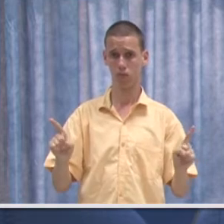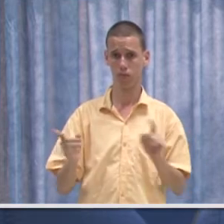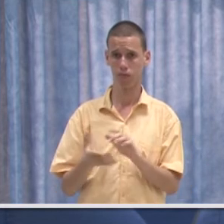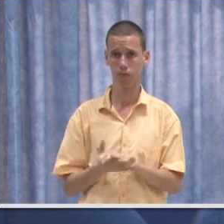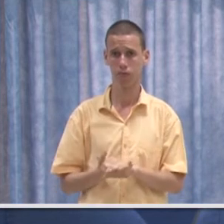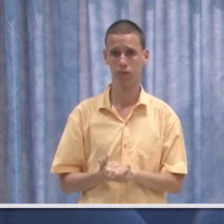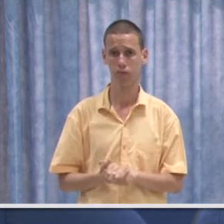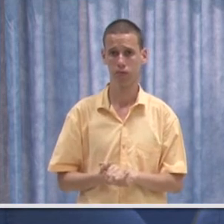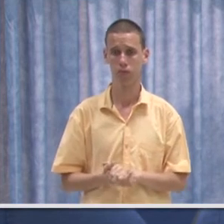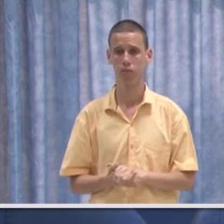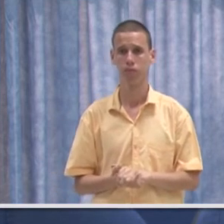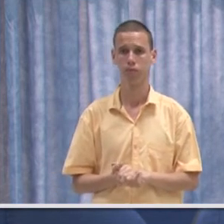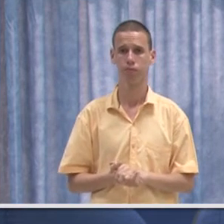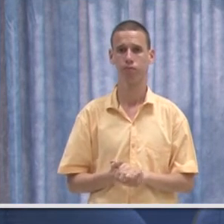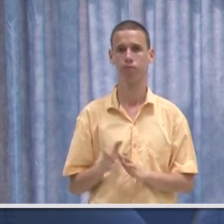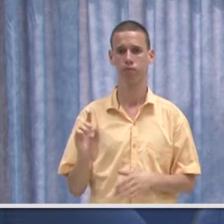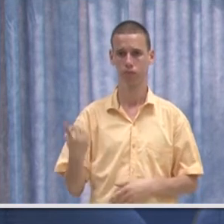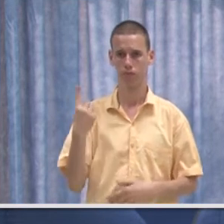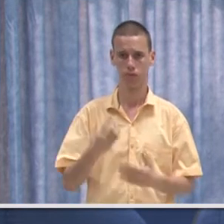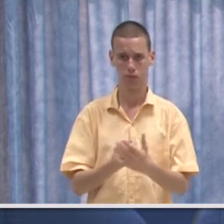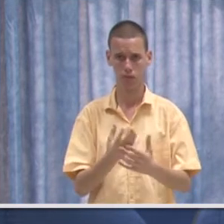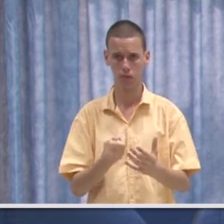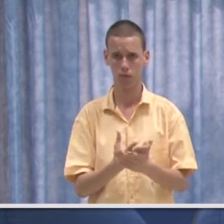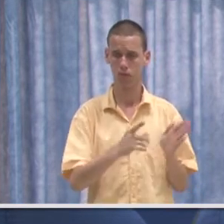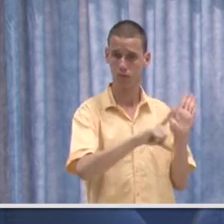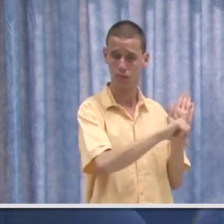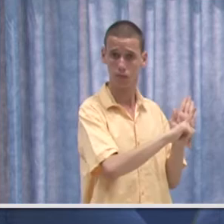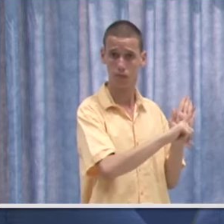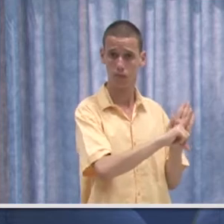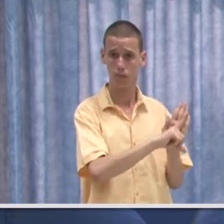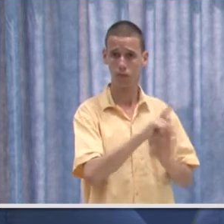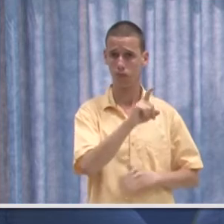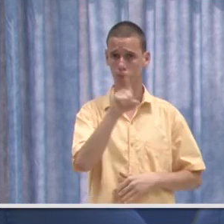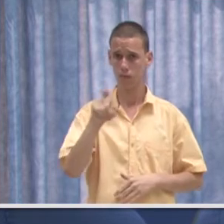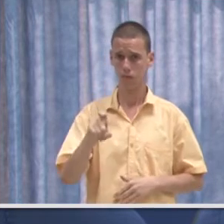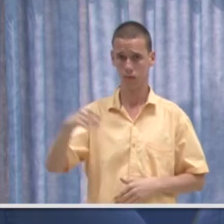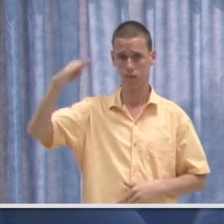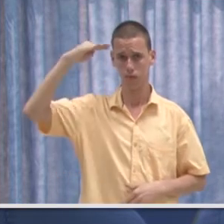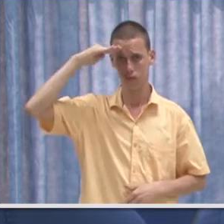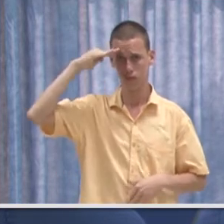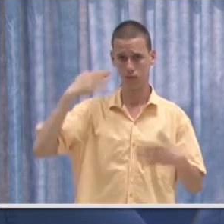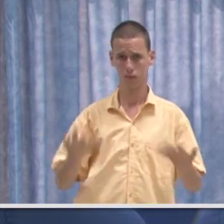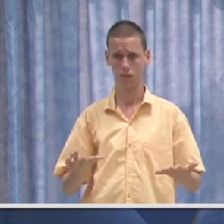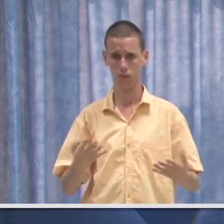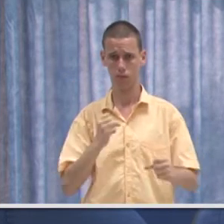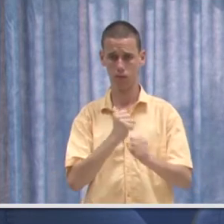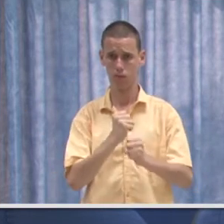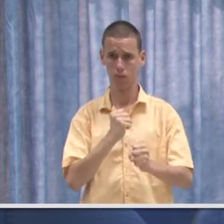bonne l'ordre, qui ou commissionnaire ou mette, il va respecter, que la police peut faire là? Est-ce qu'ils peuvent communiquer avec la police pour faire si vous faites patrouille